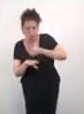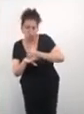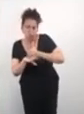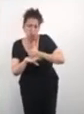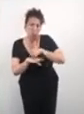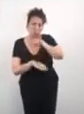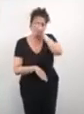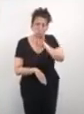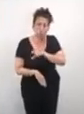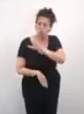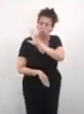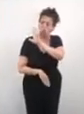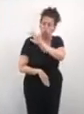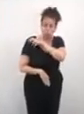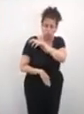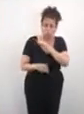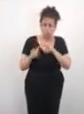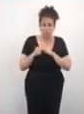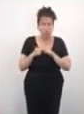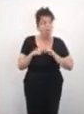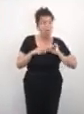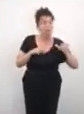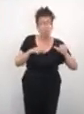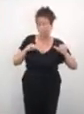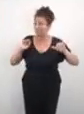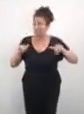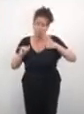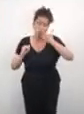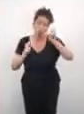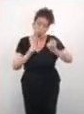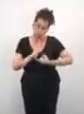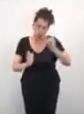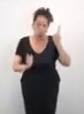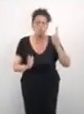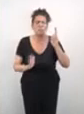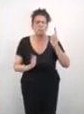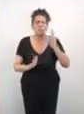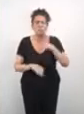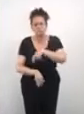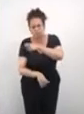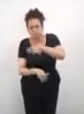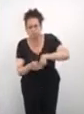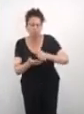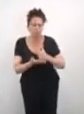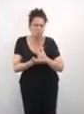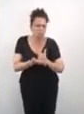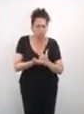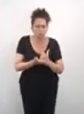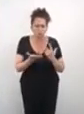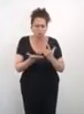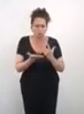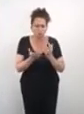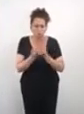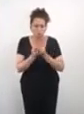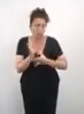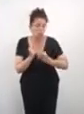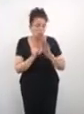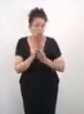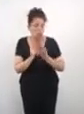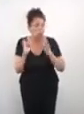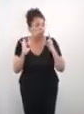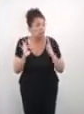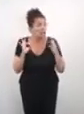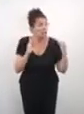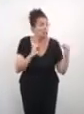de reconvoquer un COPIL afin de faire un bilan. L'accord de principe a semblé nous être donné. Il y aura